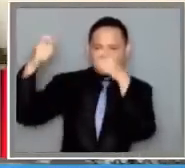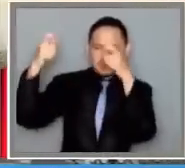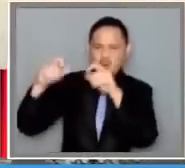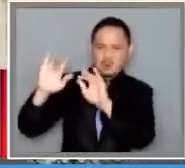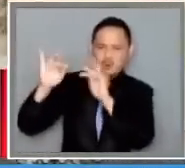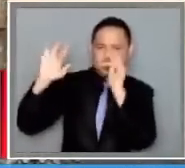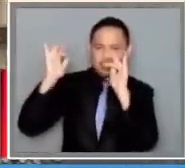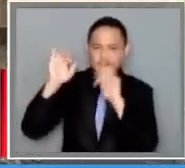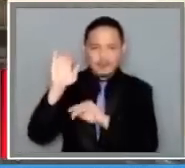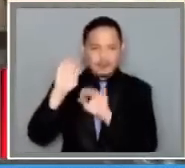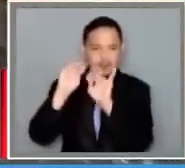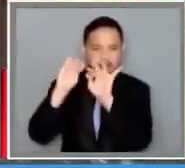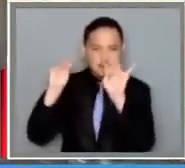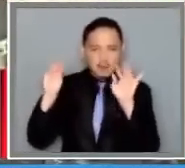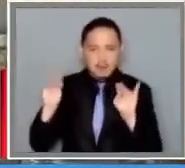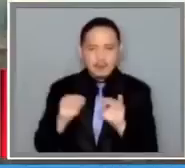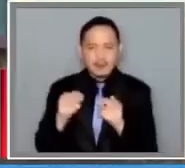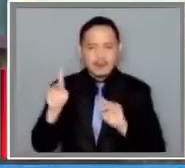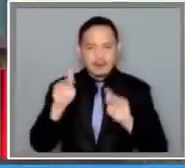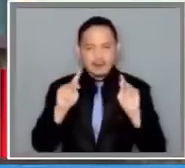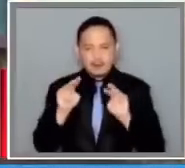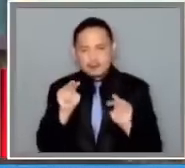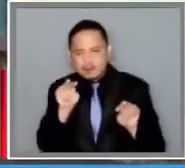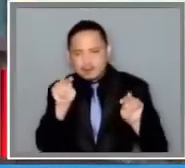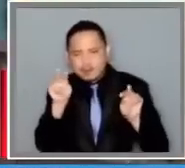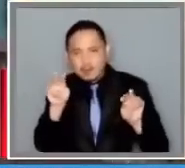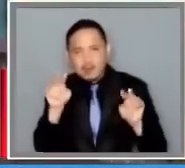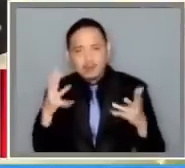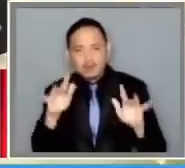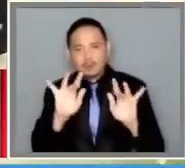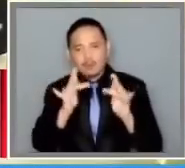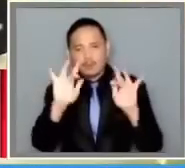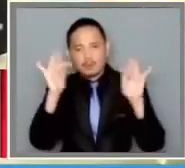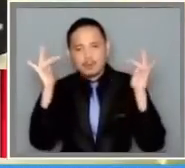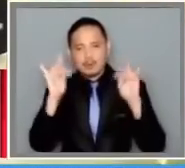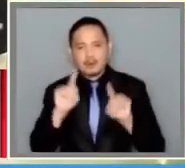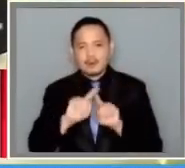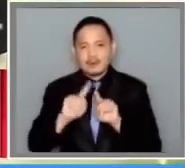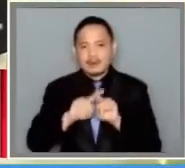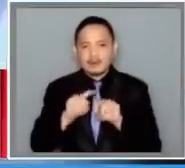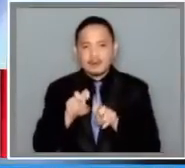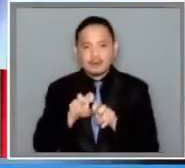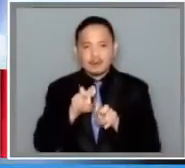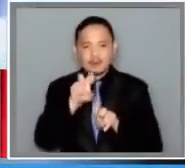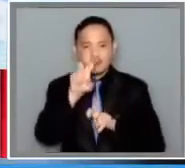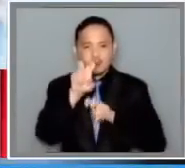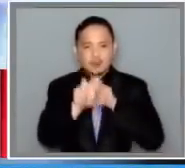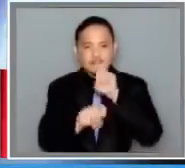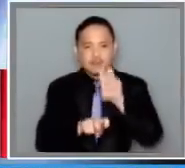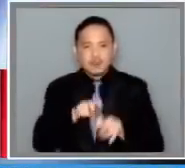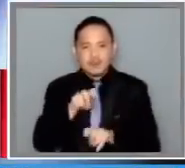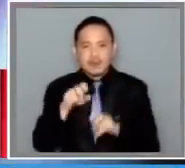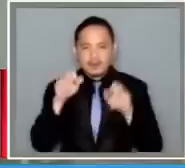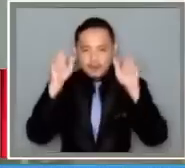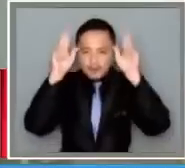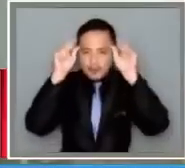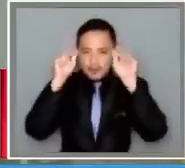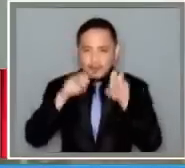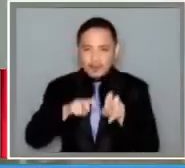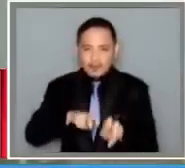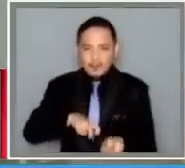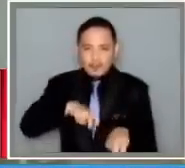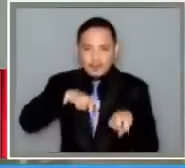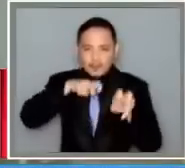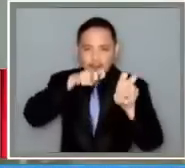bubungad po sa mga pumupunta roon. Bida riyan ng iba't ibang carnival rides tulad ng carousel, flying fiesta at Ferris wheel. May